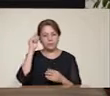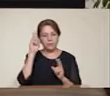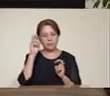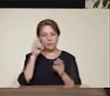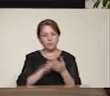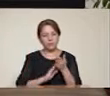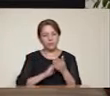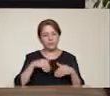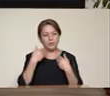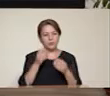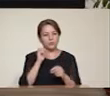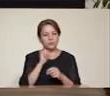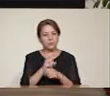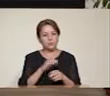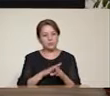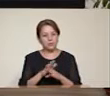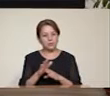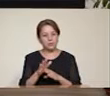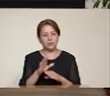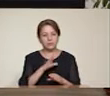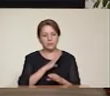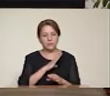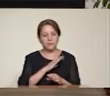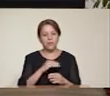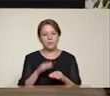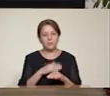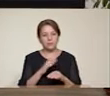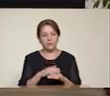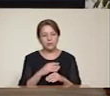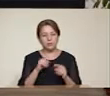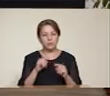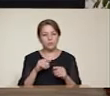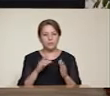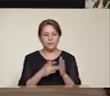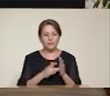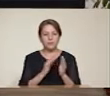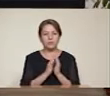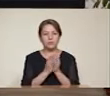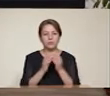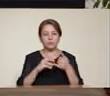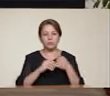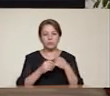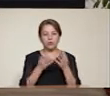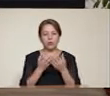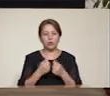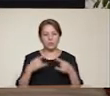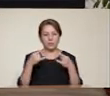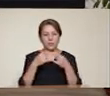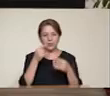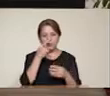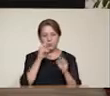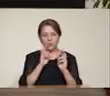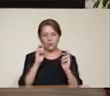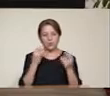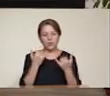takrorlab, berilgan topshiriqlarni bajarib oldingizmi? Barakalla. Unda daftar, ruchka, kitoblarni olib, ekranga yaqinroq o'tiring va